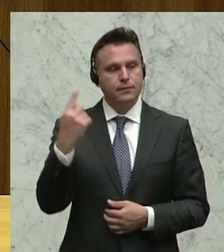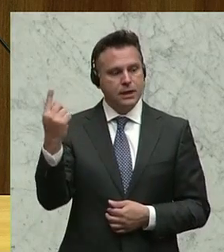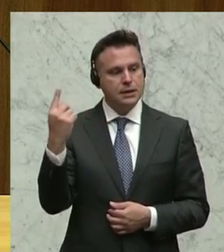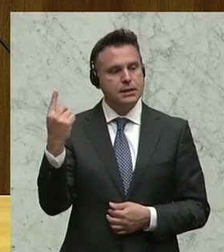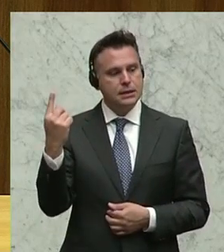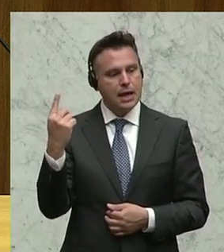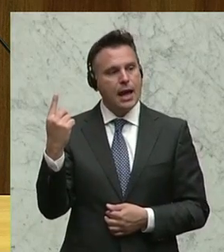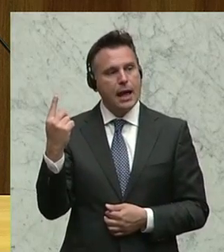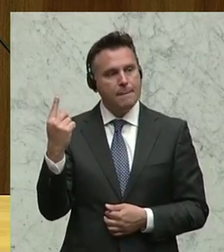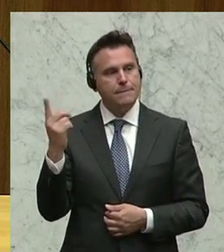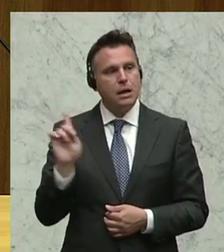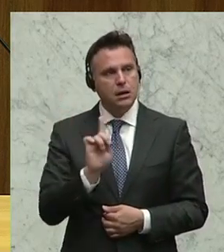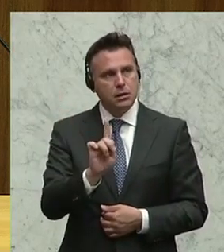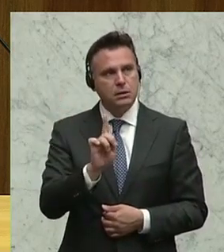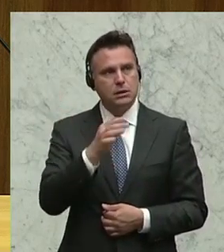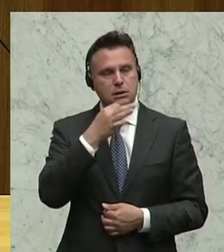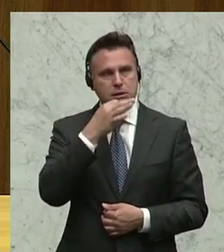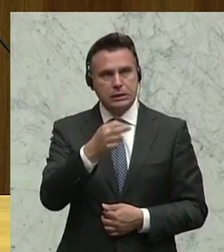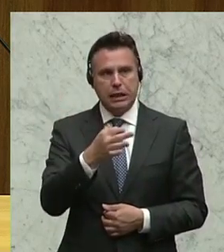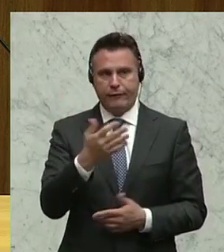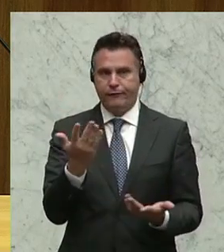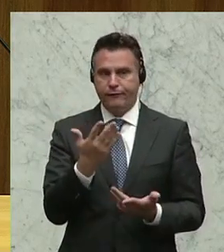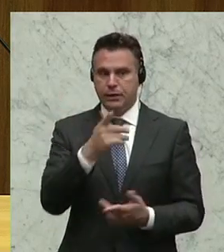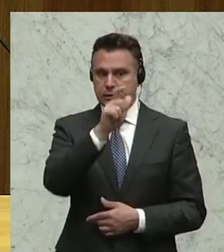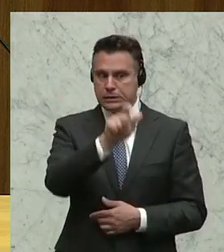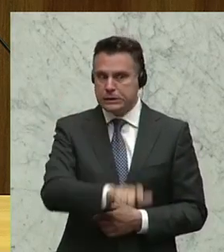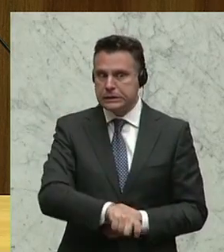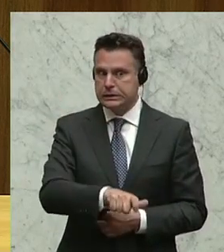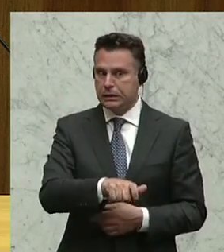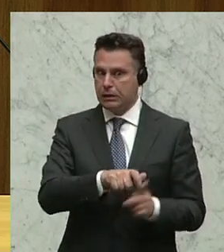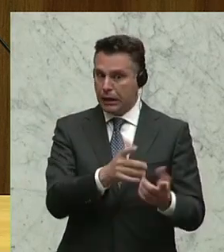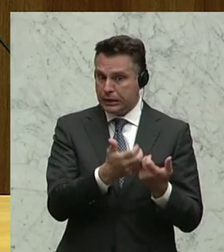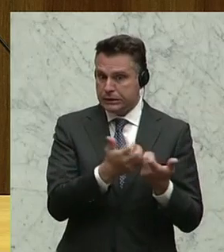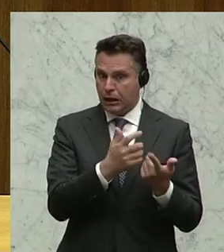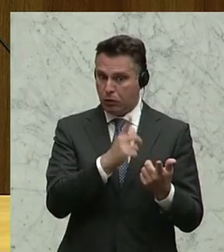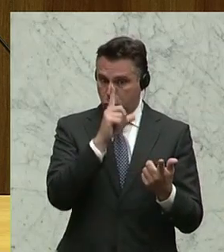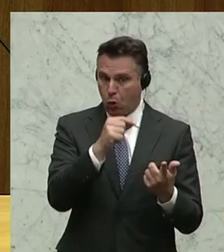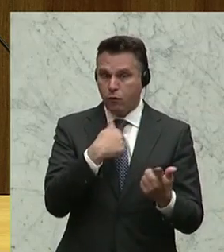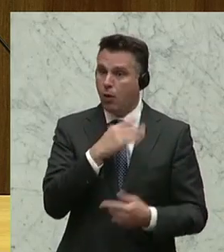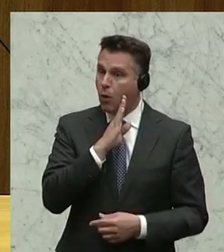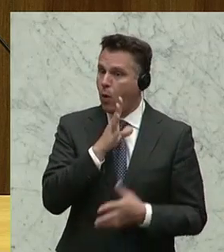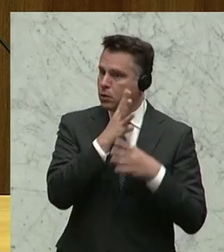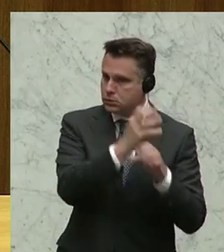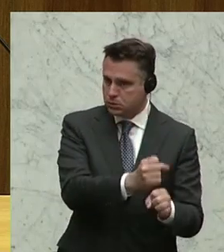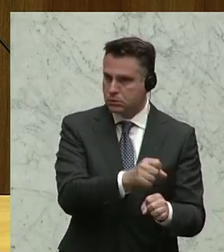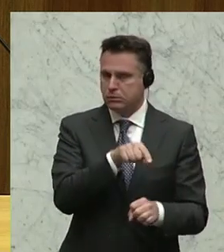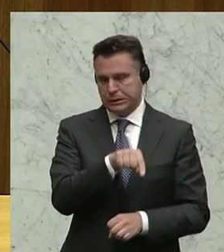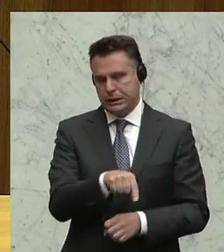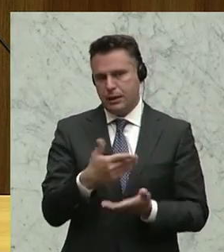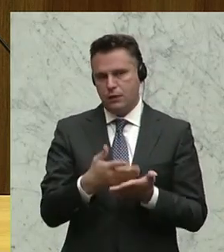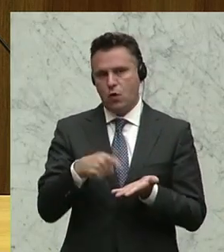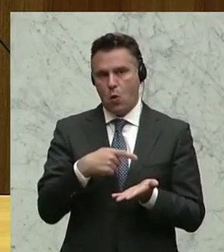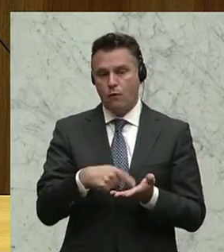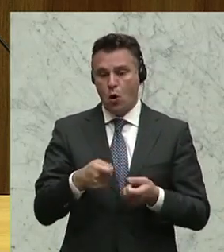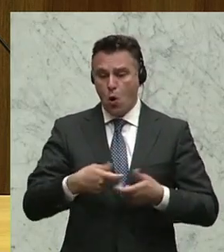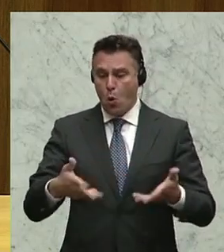ja, er selbst sagt, der Depp, auf den man hört. Und ich muss ganz ehrlich sagen, wie ich diesen Antrag über den Humusaufbau das